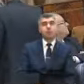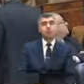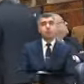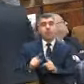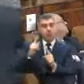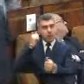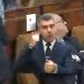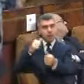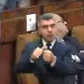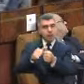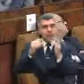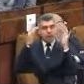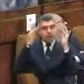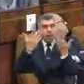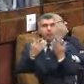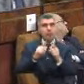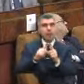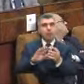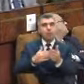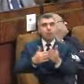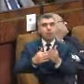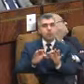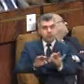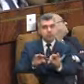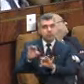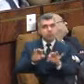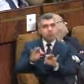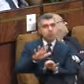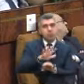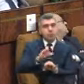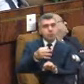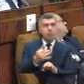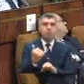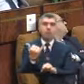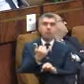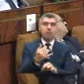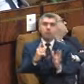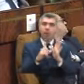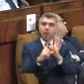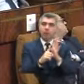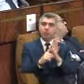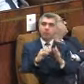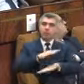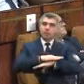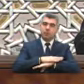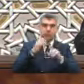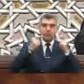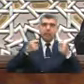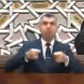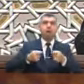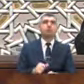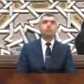يرسخ ثقافة الحكامة في التدبير وبالتالي بناء دولة الحق والقانون. والسلام عليكم.